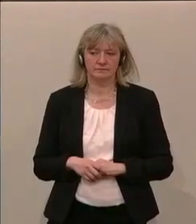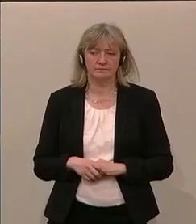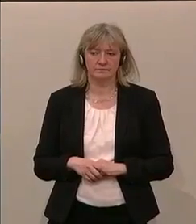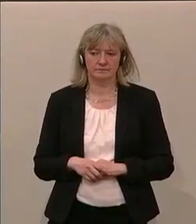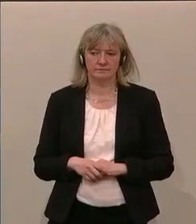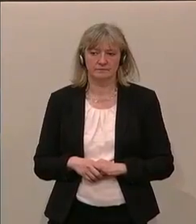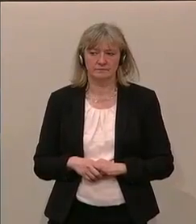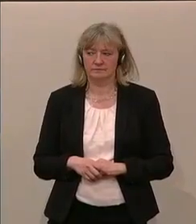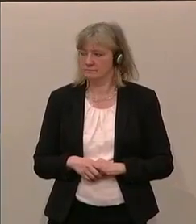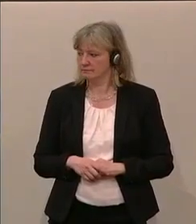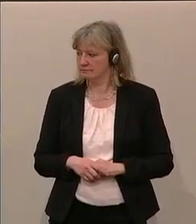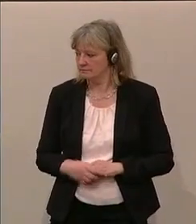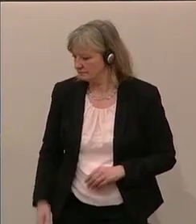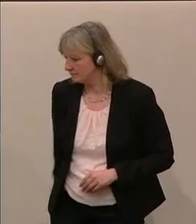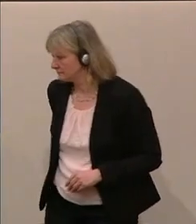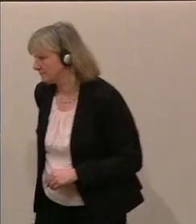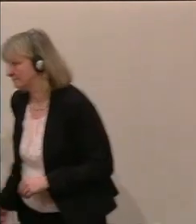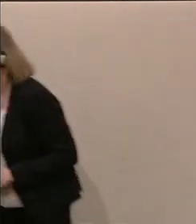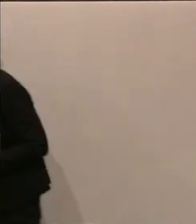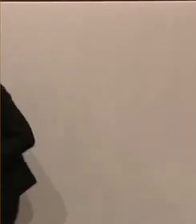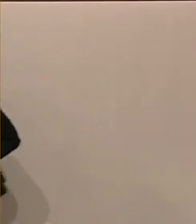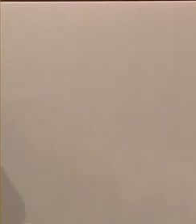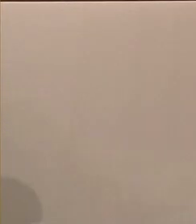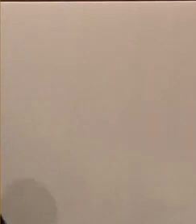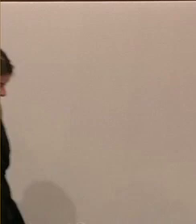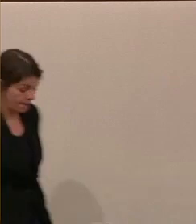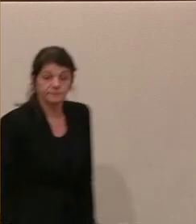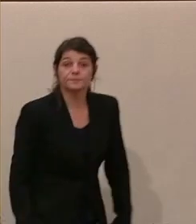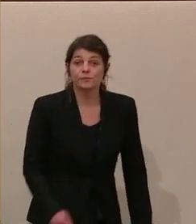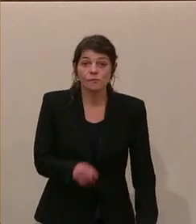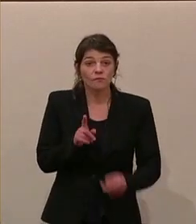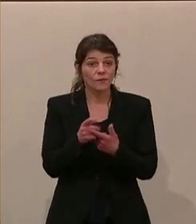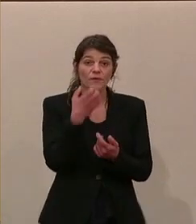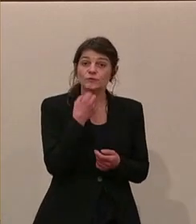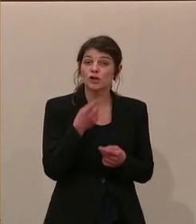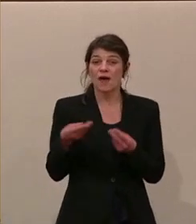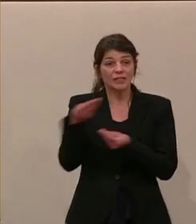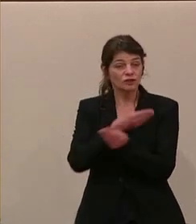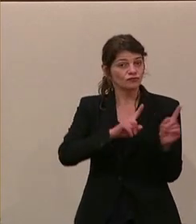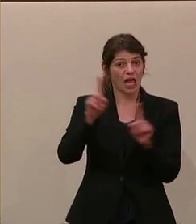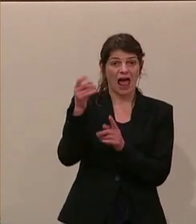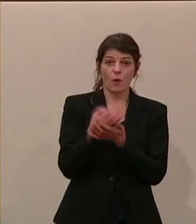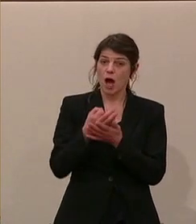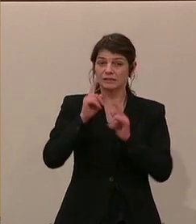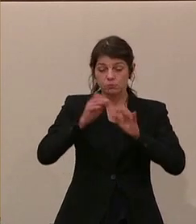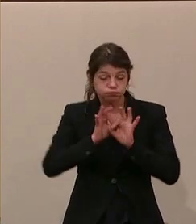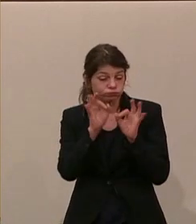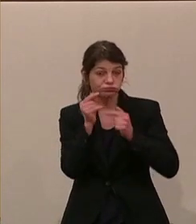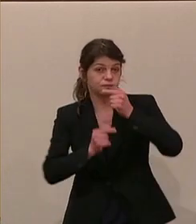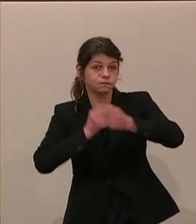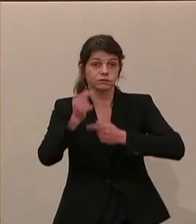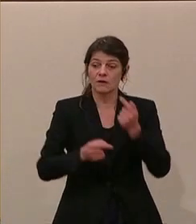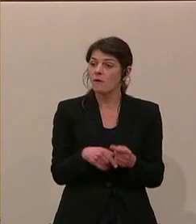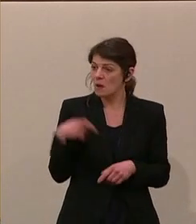Wenn man einen Wirtschaftsstandort nach vorne bringen will, und wir haben schon gehört, wie wichtig der